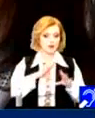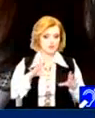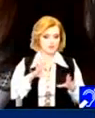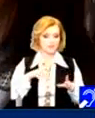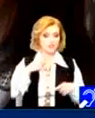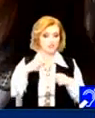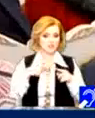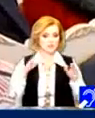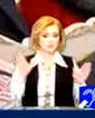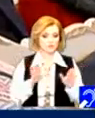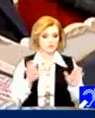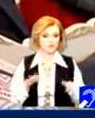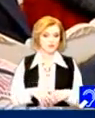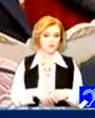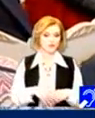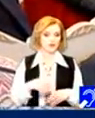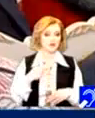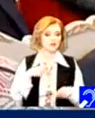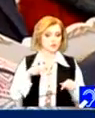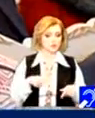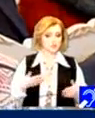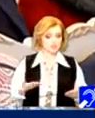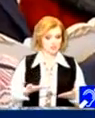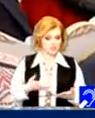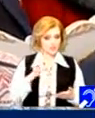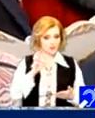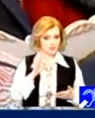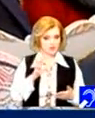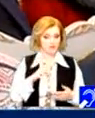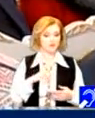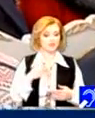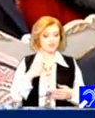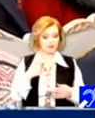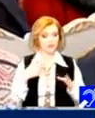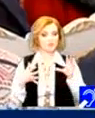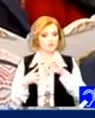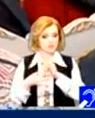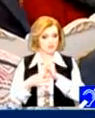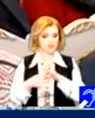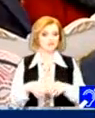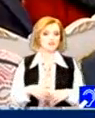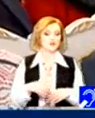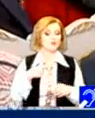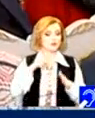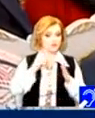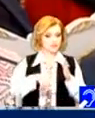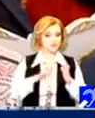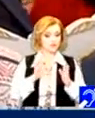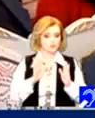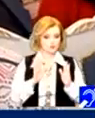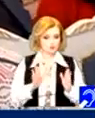țara noastră, suntem pentru Basarabia, suntem pentru o țară unită și vrem libertate, vrem speranță, sperăm ca să fie